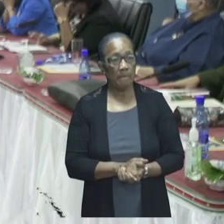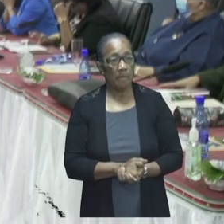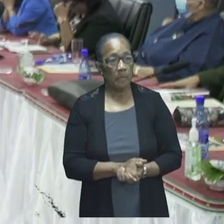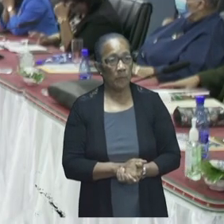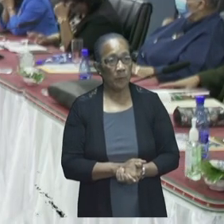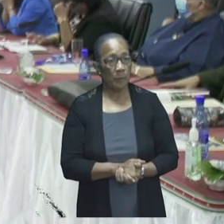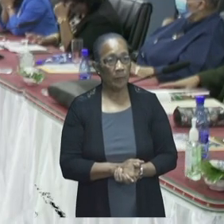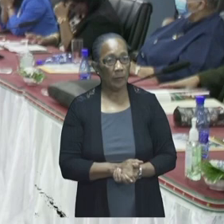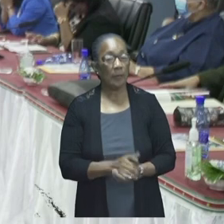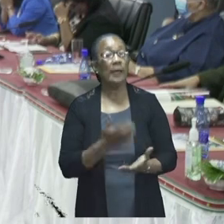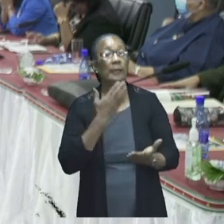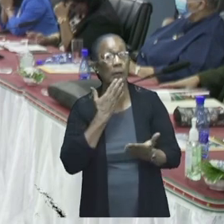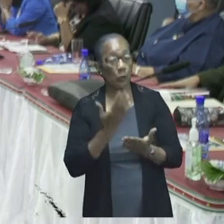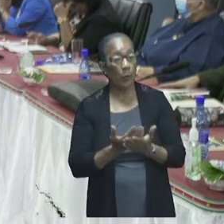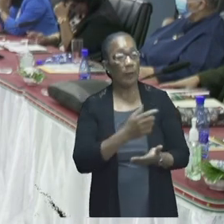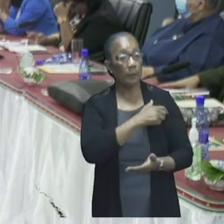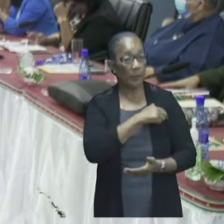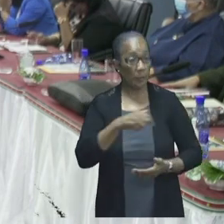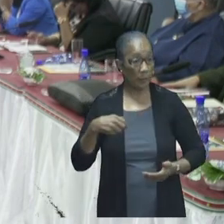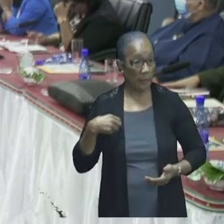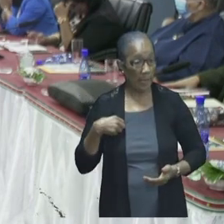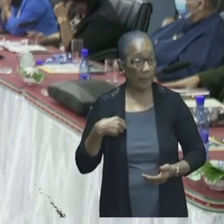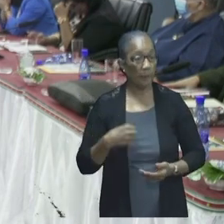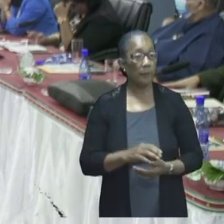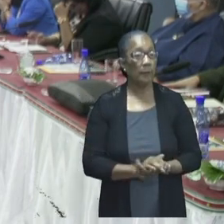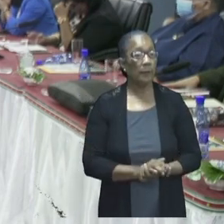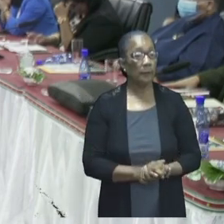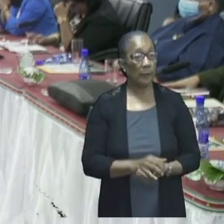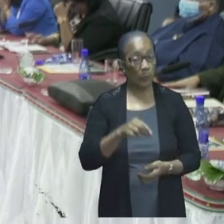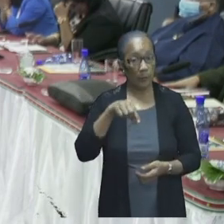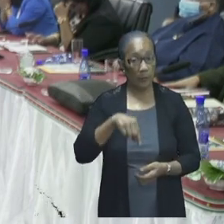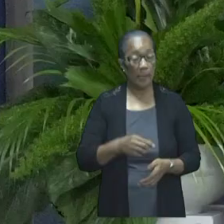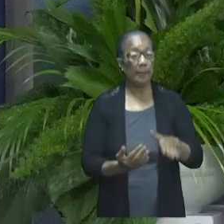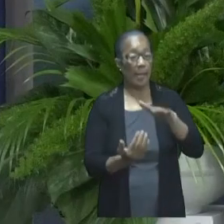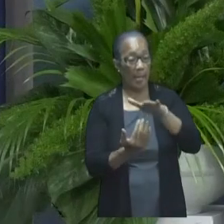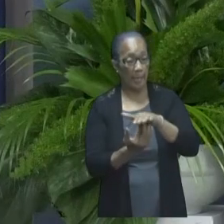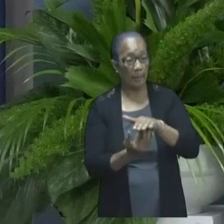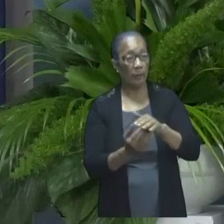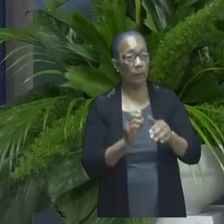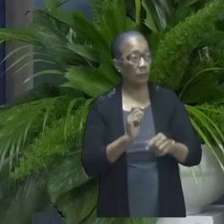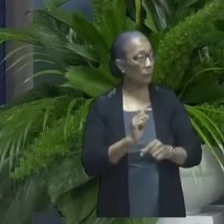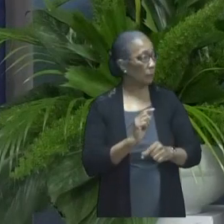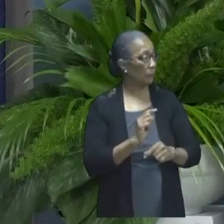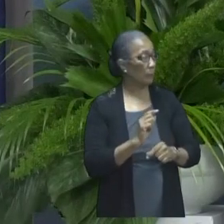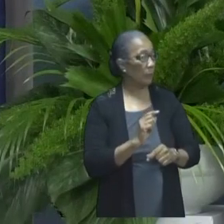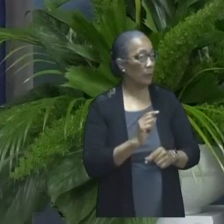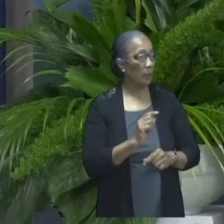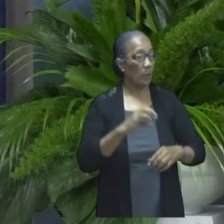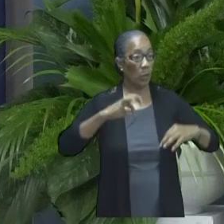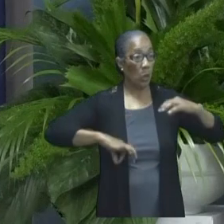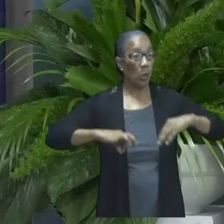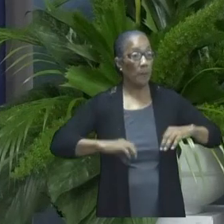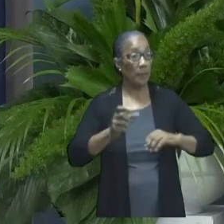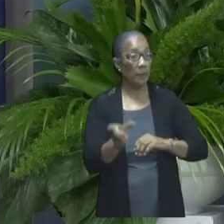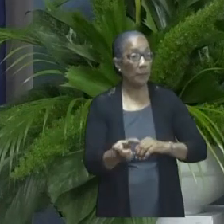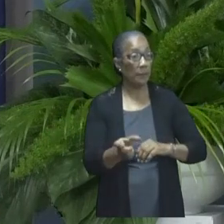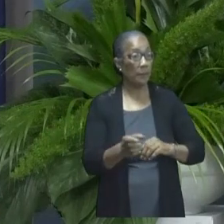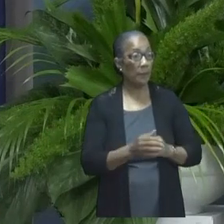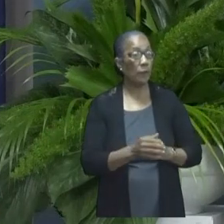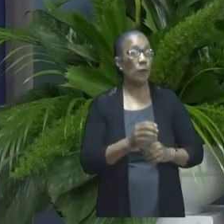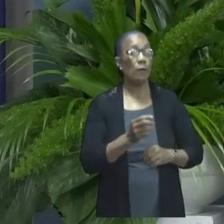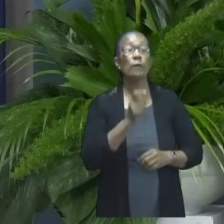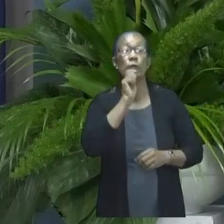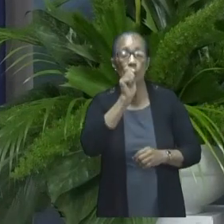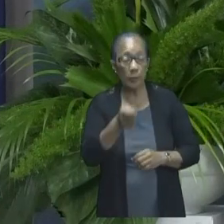dan kunnen breezer en daarmee zijn we gekomen aan de de van least het neus conferentie en ras middelste rory zuiver juist ik zou voorstellen